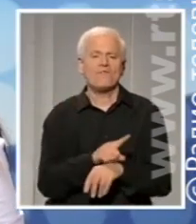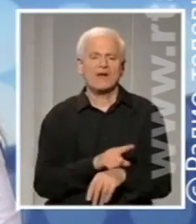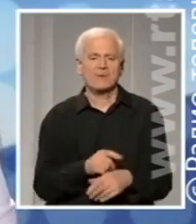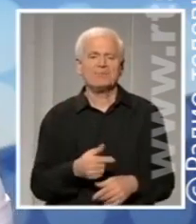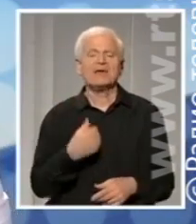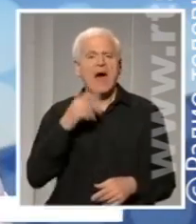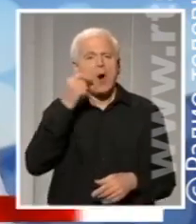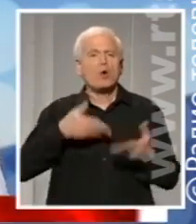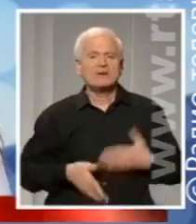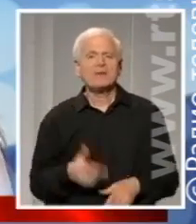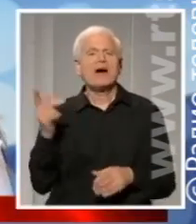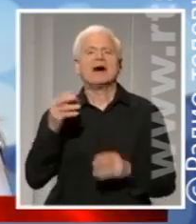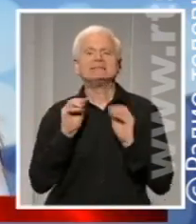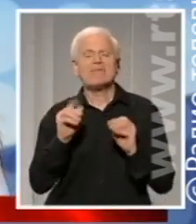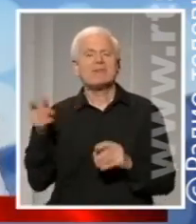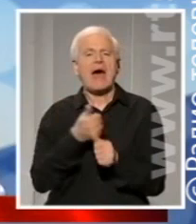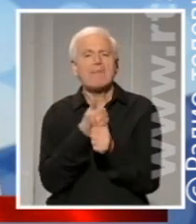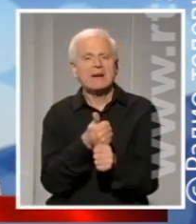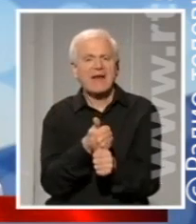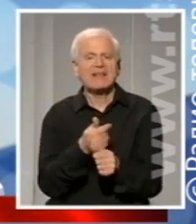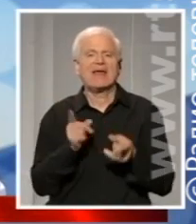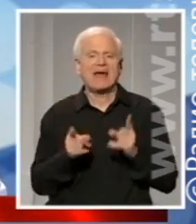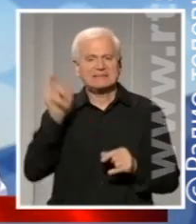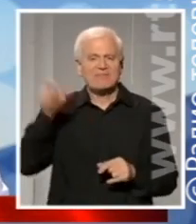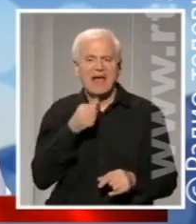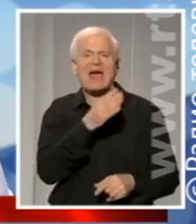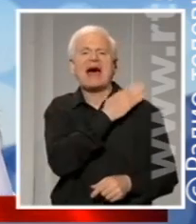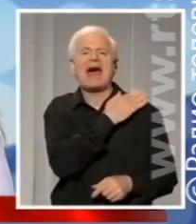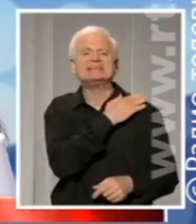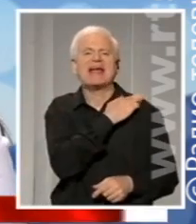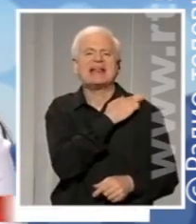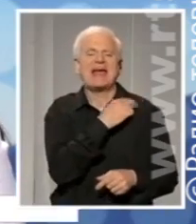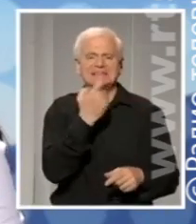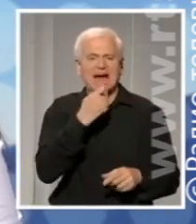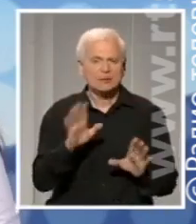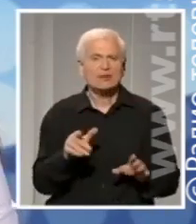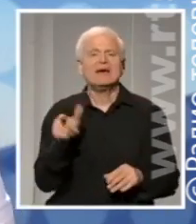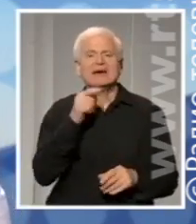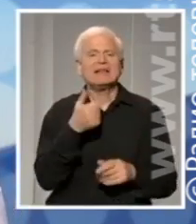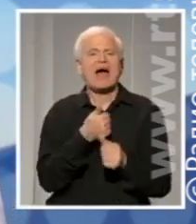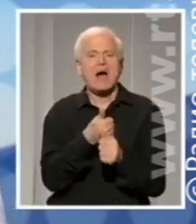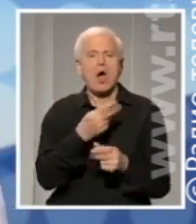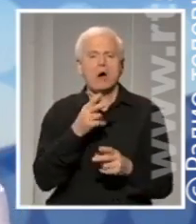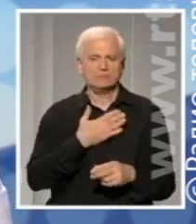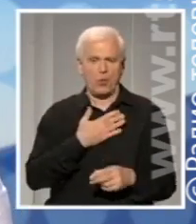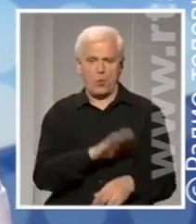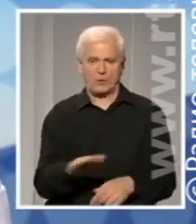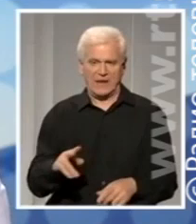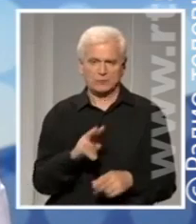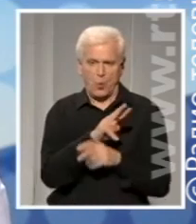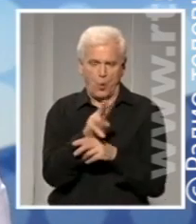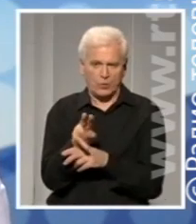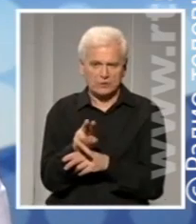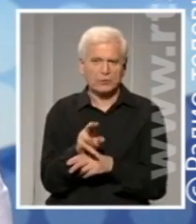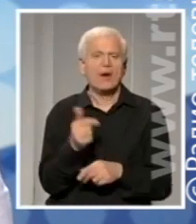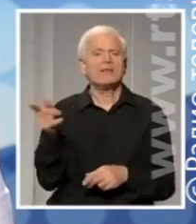savjetujem da prate instrukcije učitelja ili razrednih starešina, da kontrolišu decu, da ih upute na to